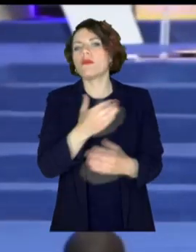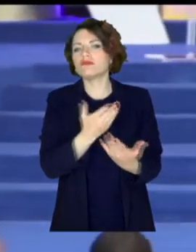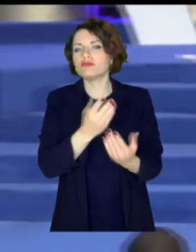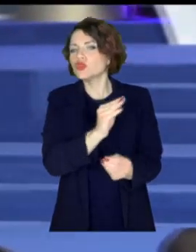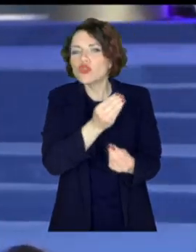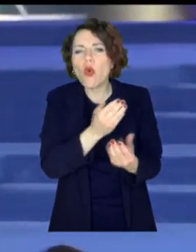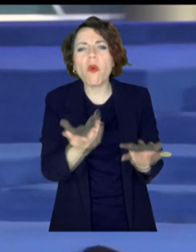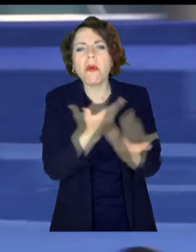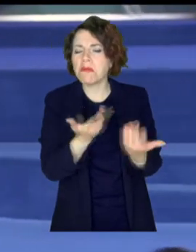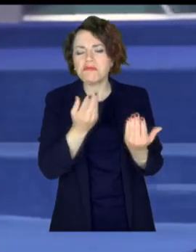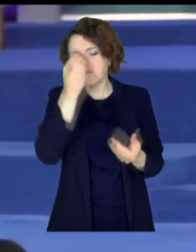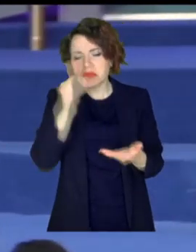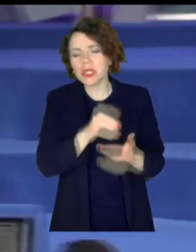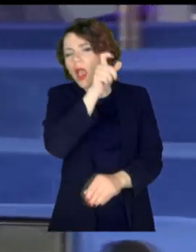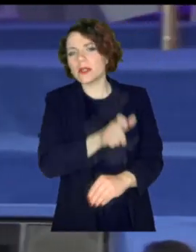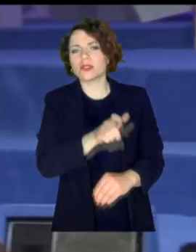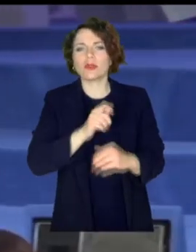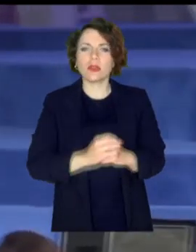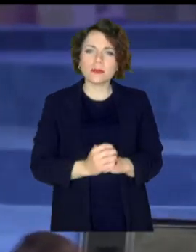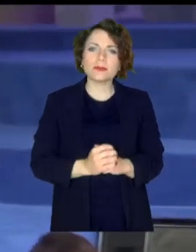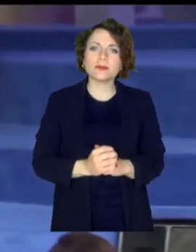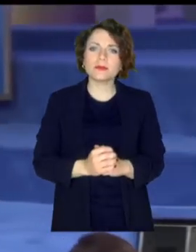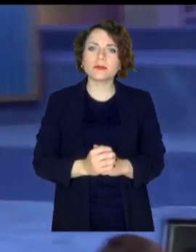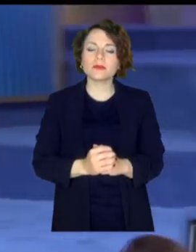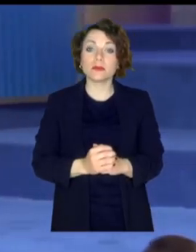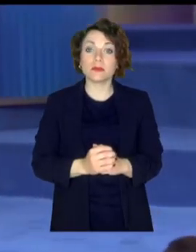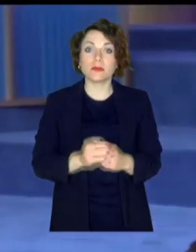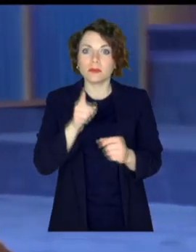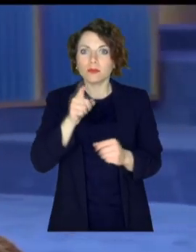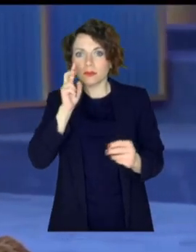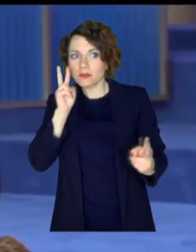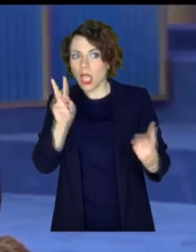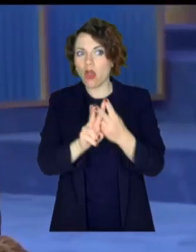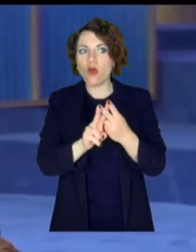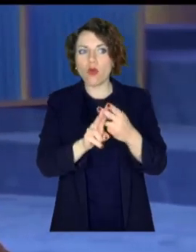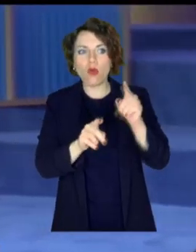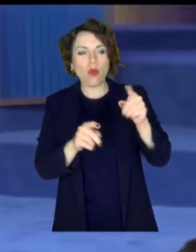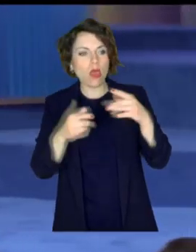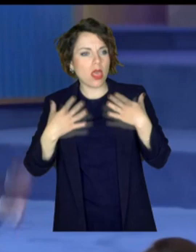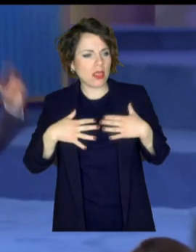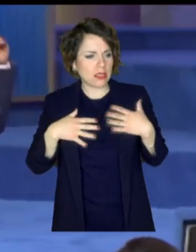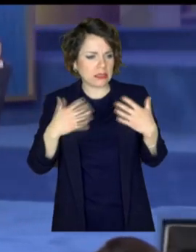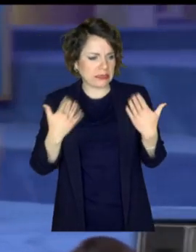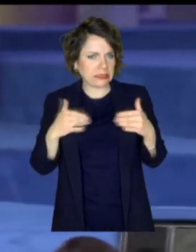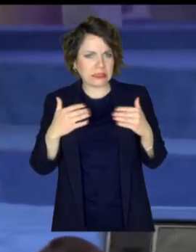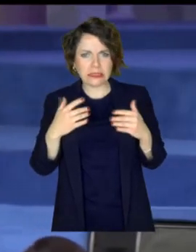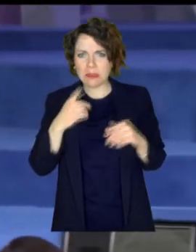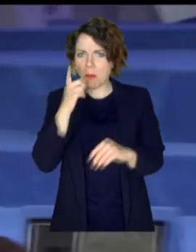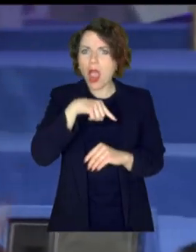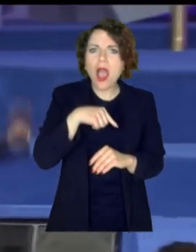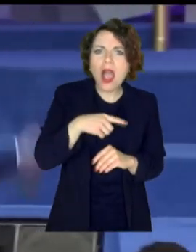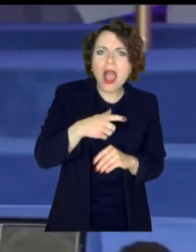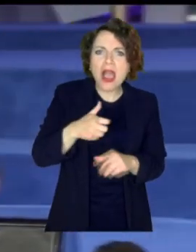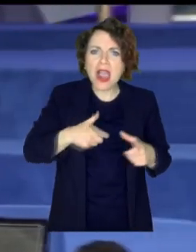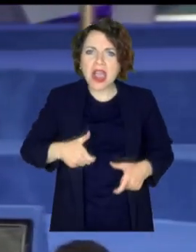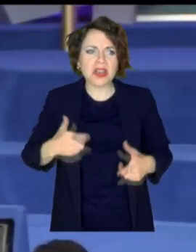giovane o di una certa età. Quando lo incontri è vestito di stracci, è in pessime